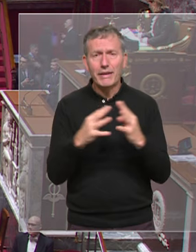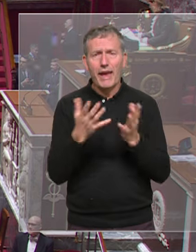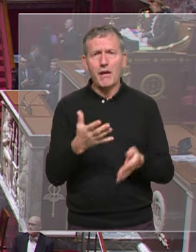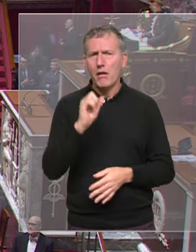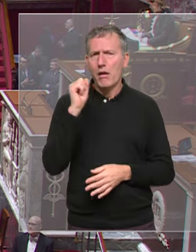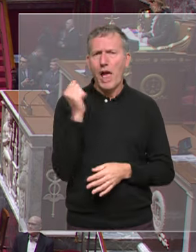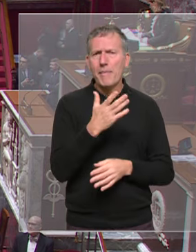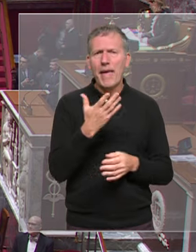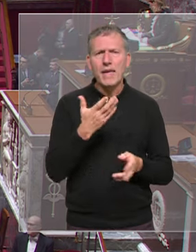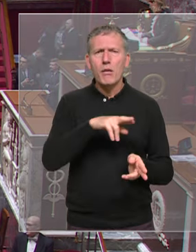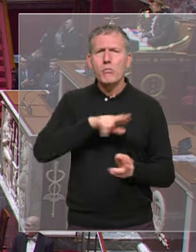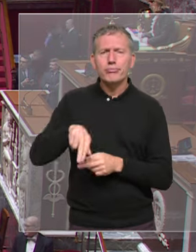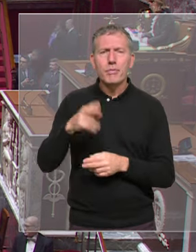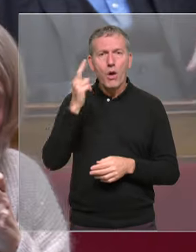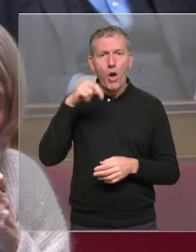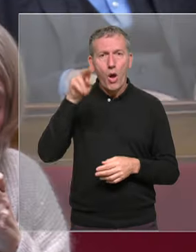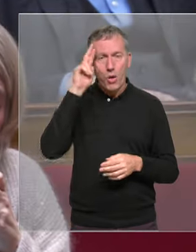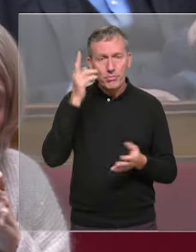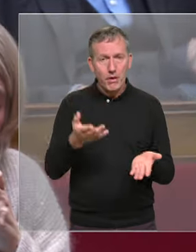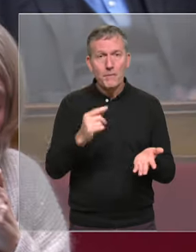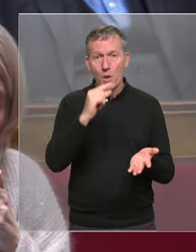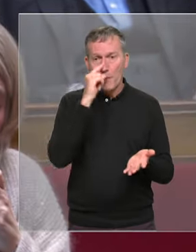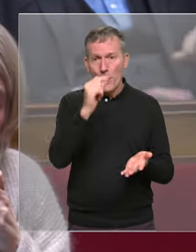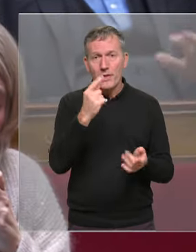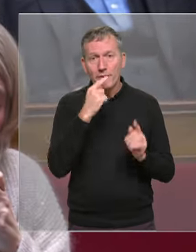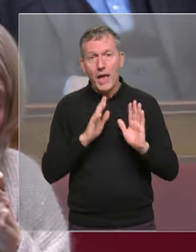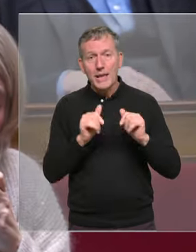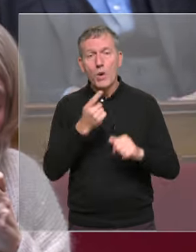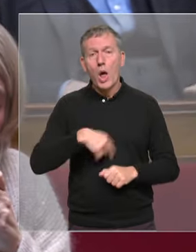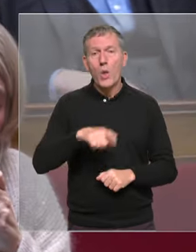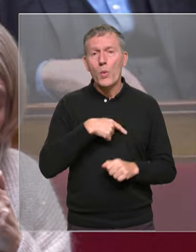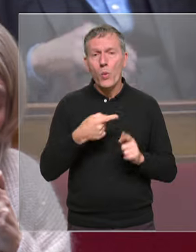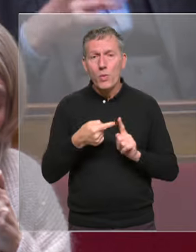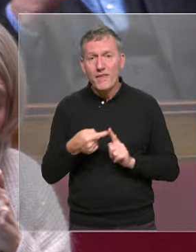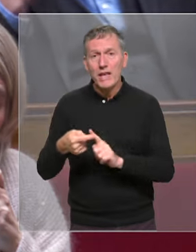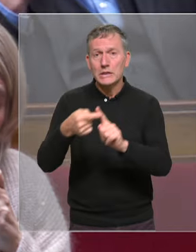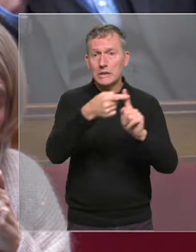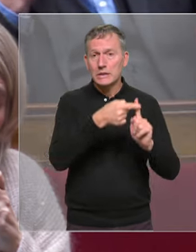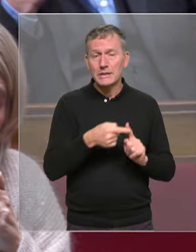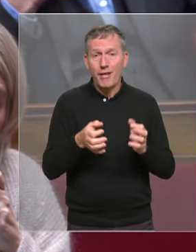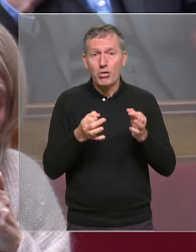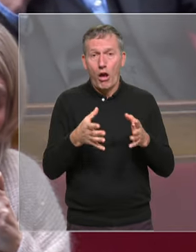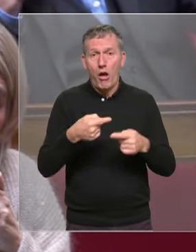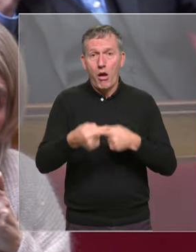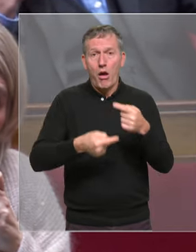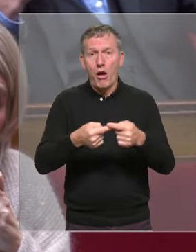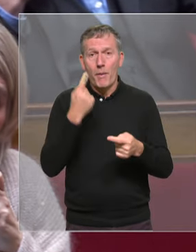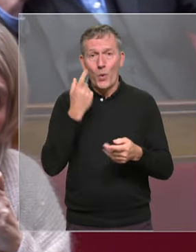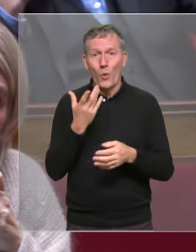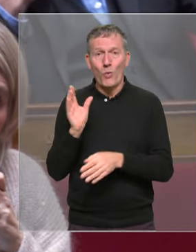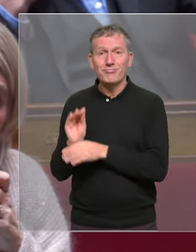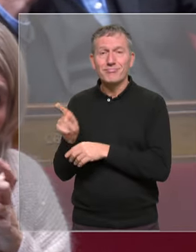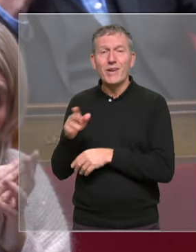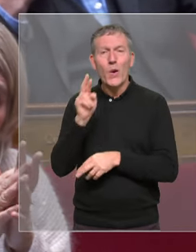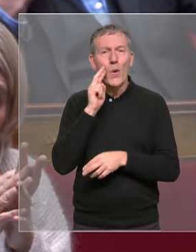notre continent. Vladimir Poutine espère que nous nous lasserons, nous nous diviserons, que le temps jouera en faveur de la Russie.